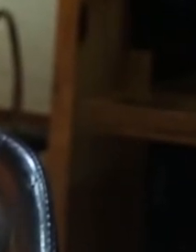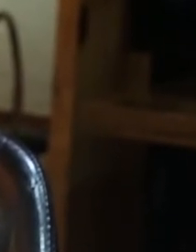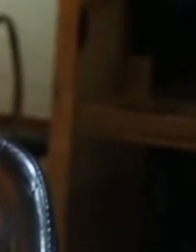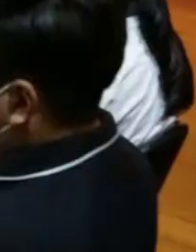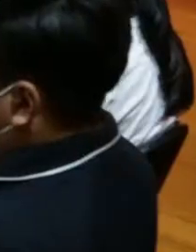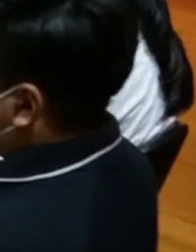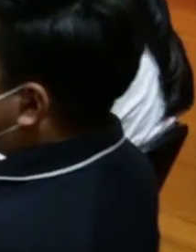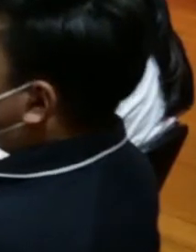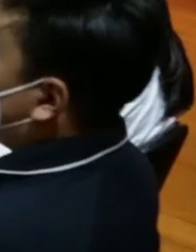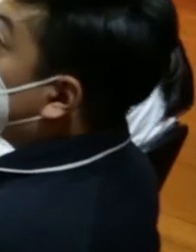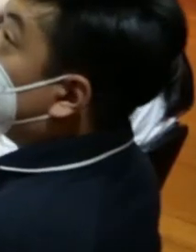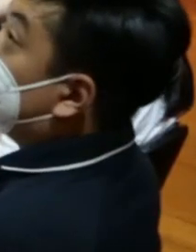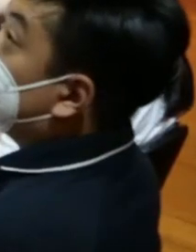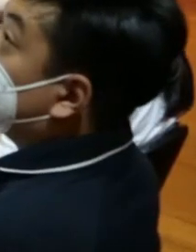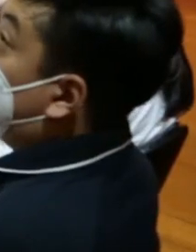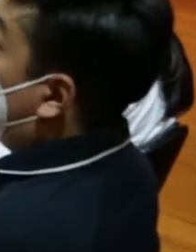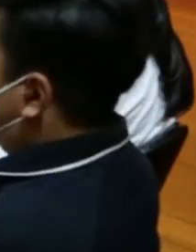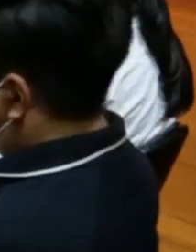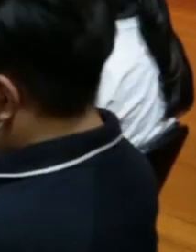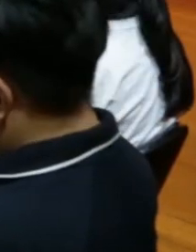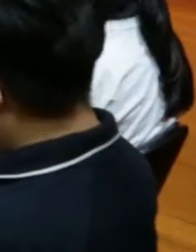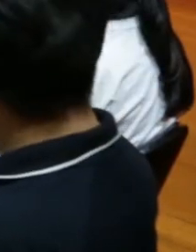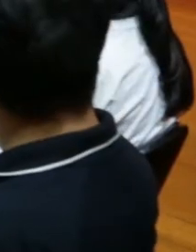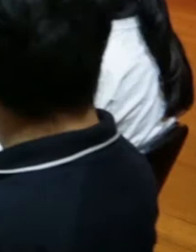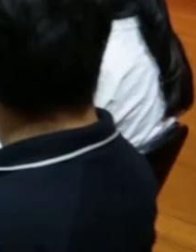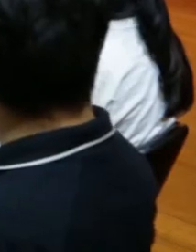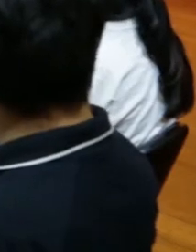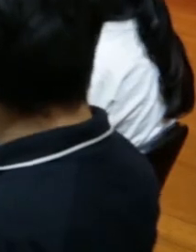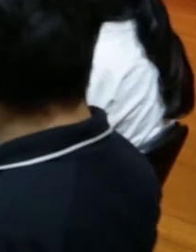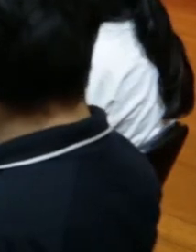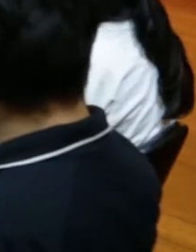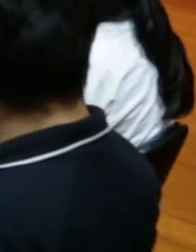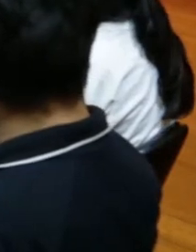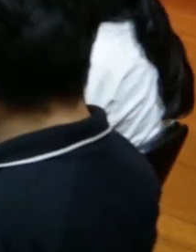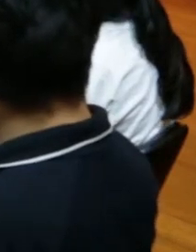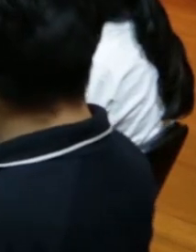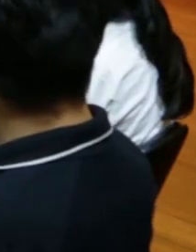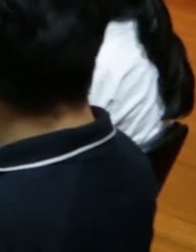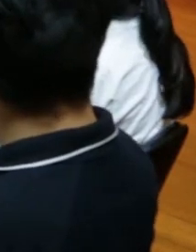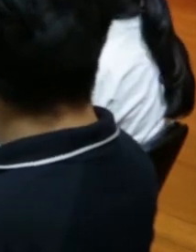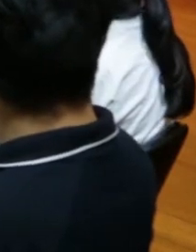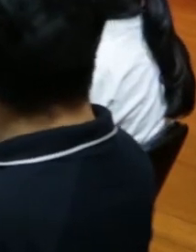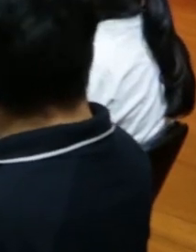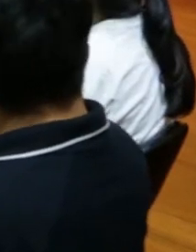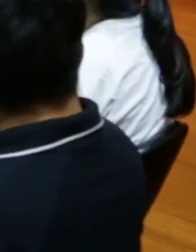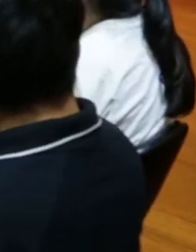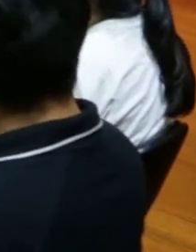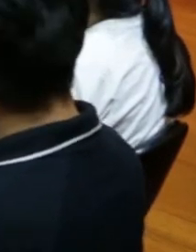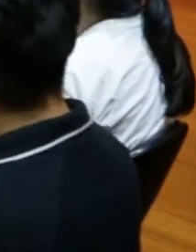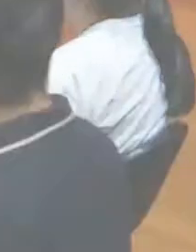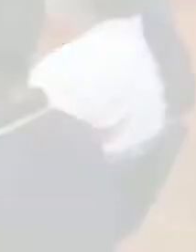이런 거는 초대해서 그냥 보내주기 좀 아쉬우니까 하룻밤 지어주고